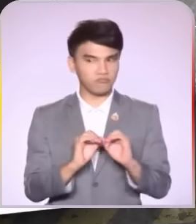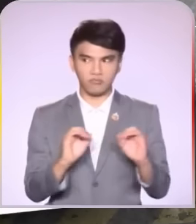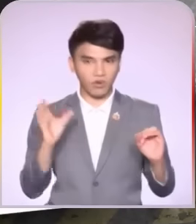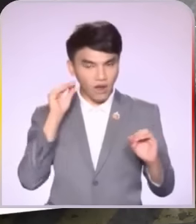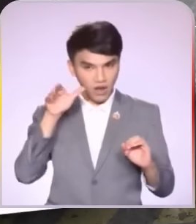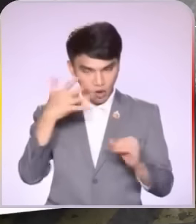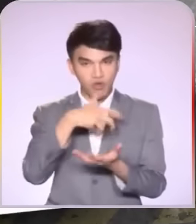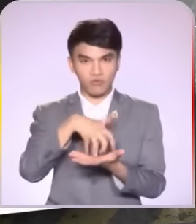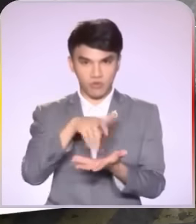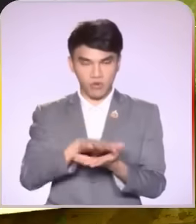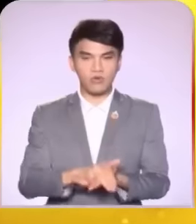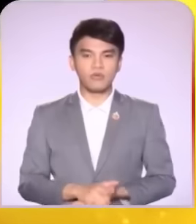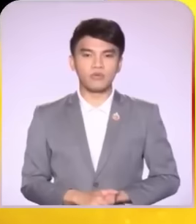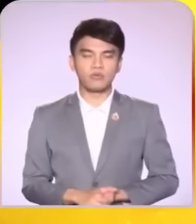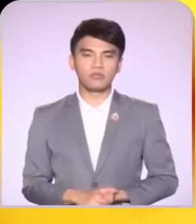ฟังเสียงครับ